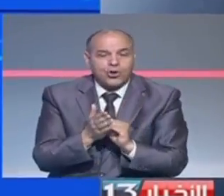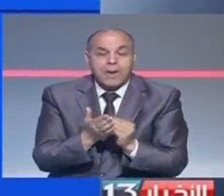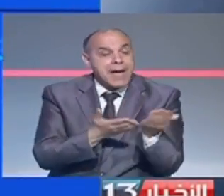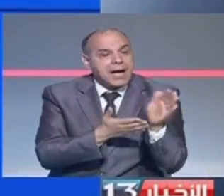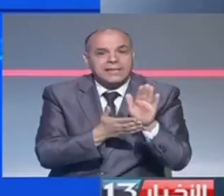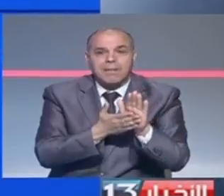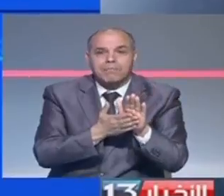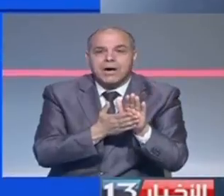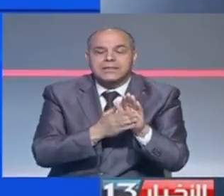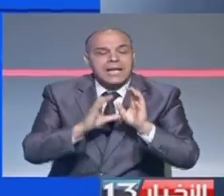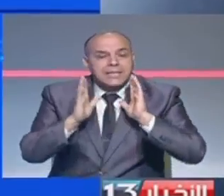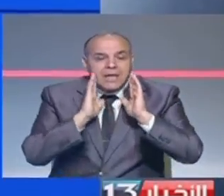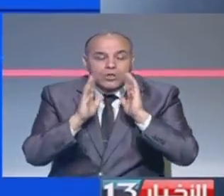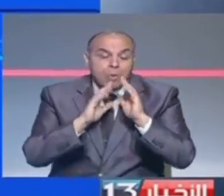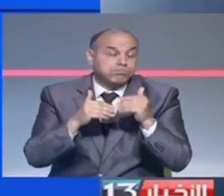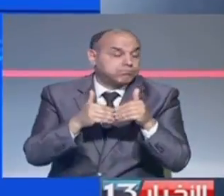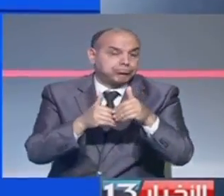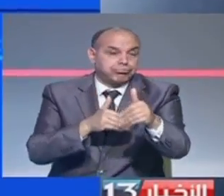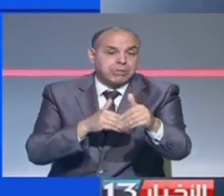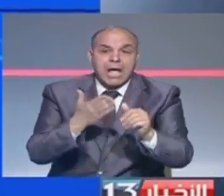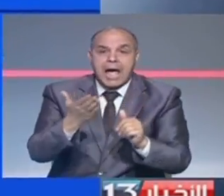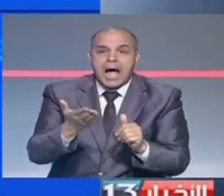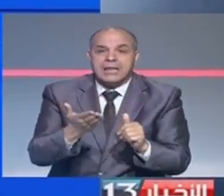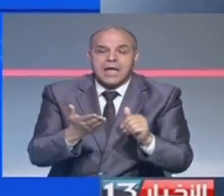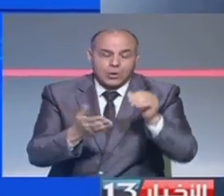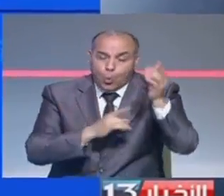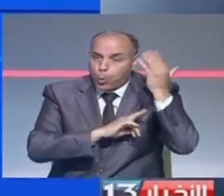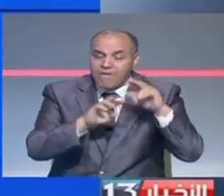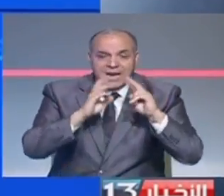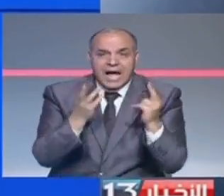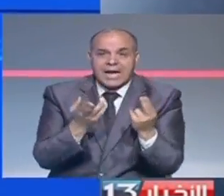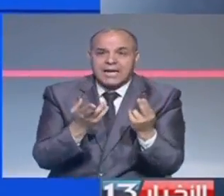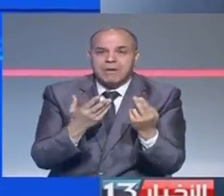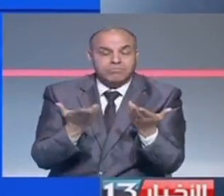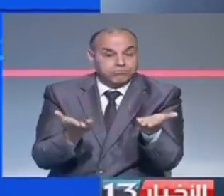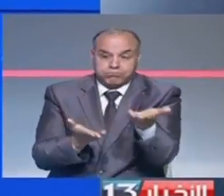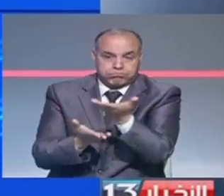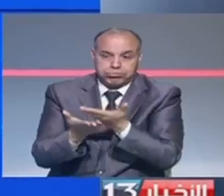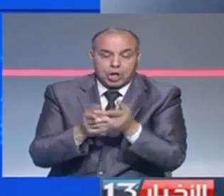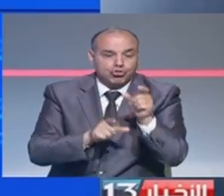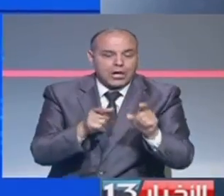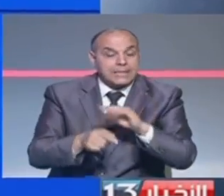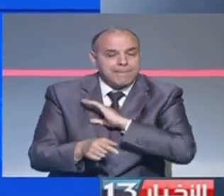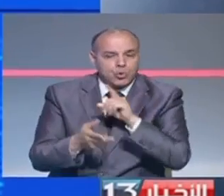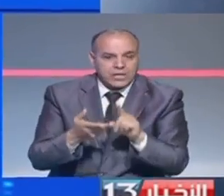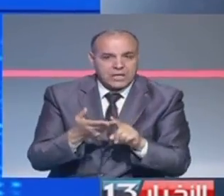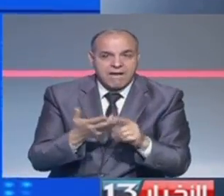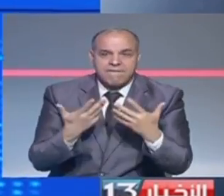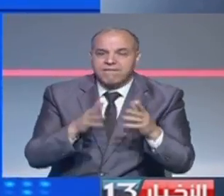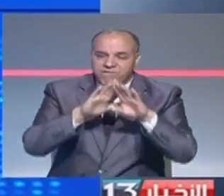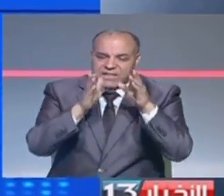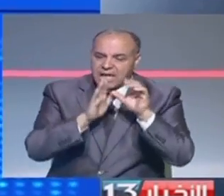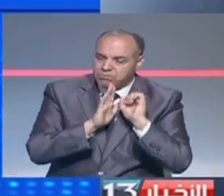قدمته وسائل التواصل الاجتماعي من خلال وضع تراث العالم بين ايدي الناس وهم في حجر هم